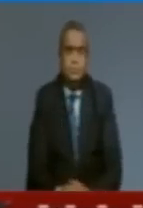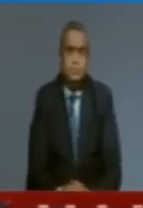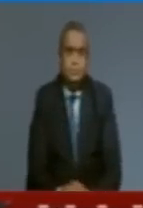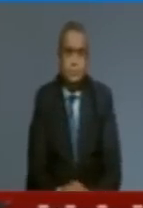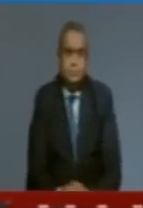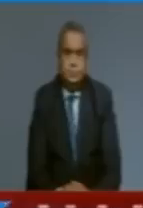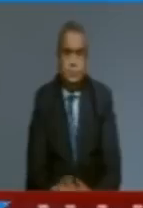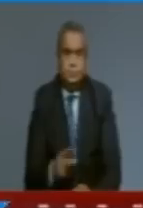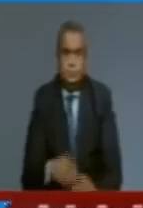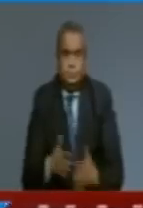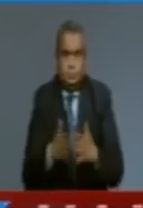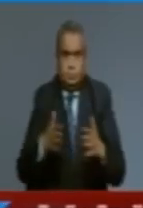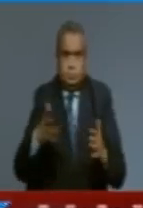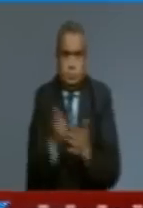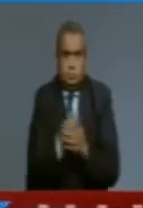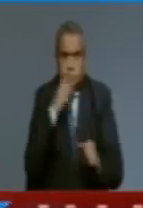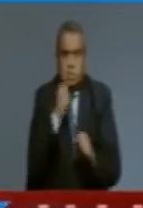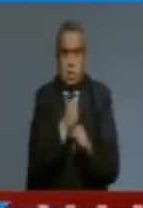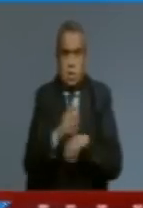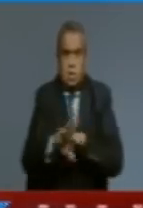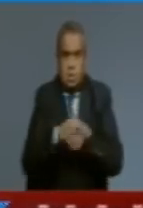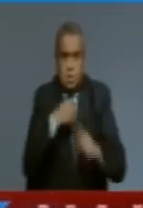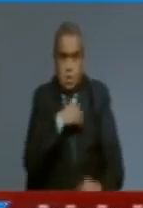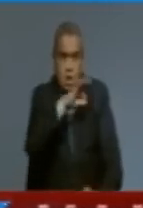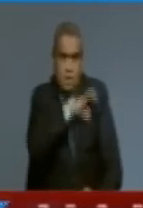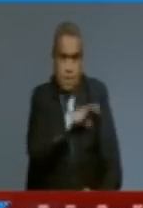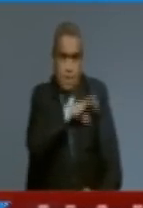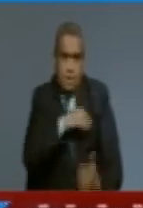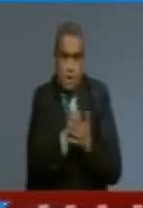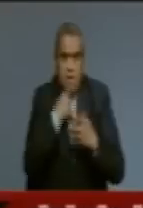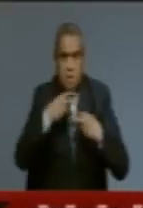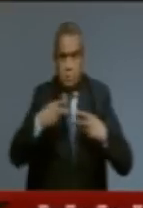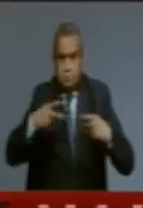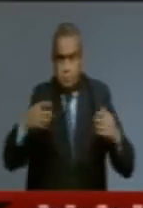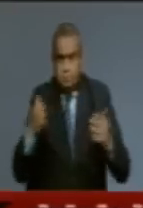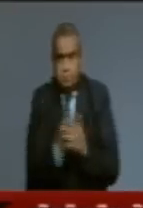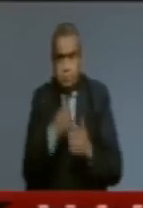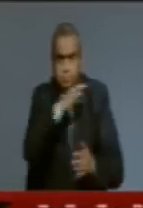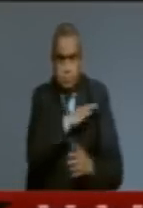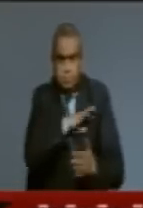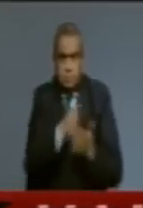نفضل أن نحصل على العائدات والأرباح في أسواق مختلفة وبعملات مختلفة.